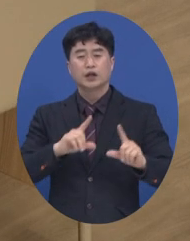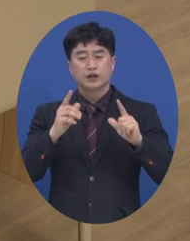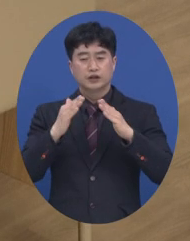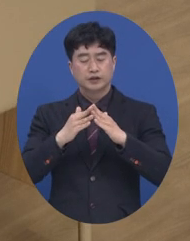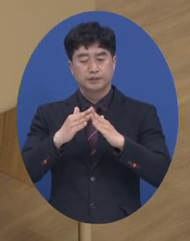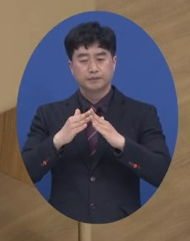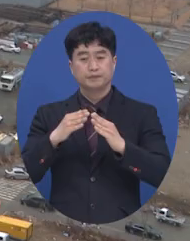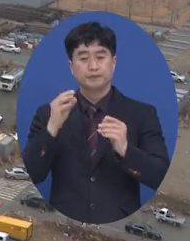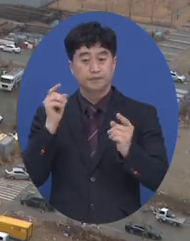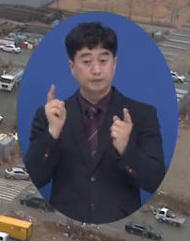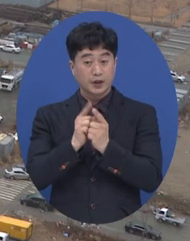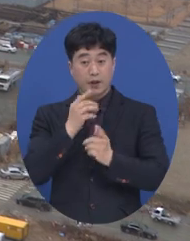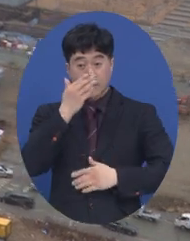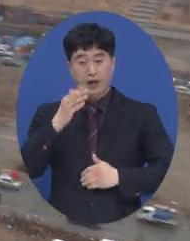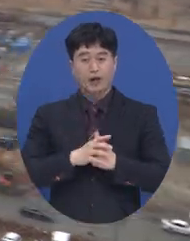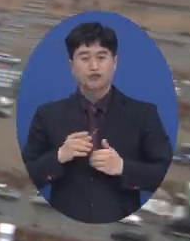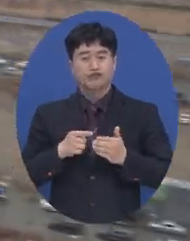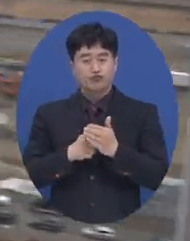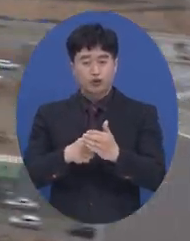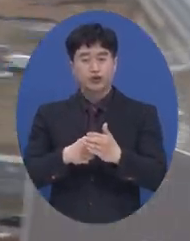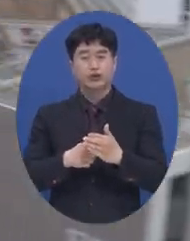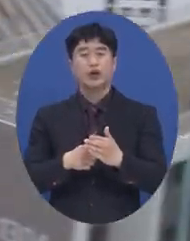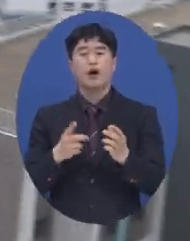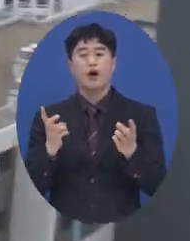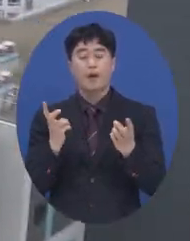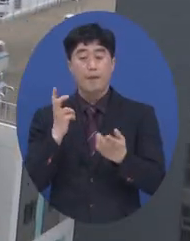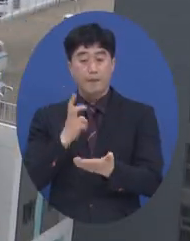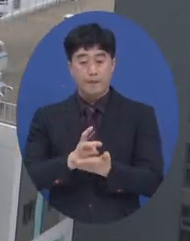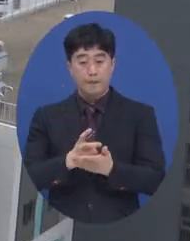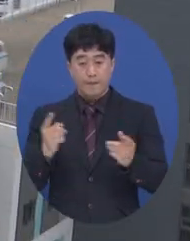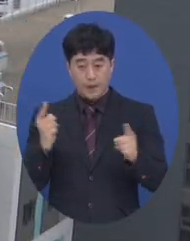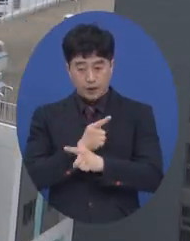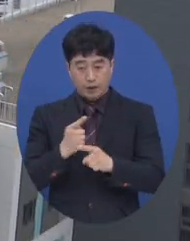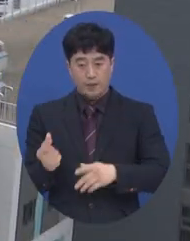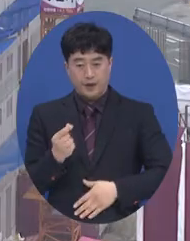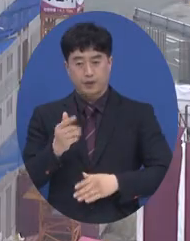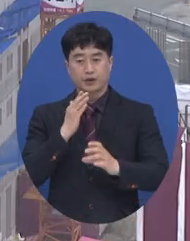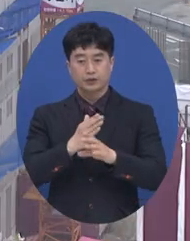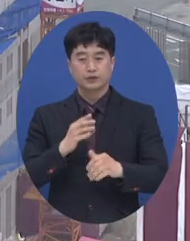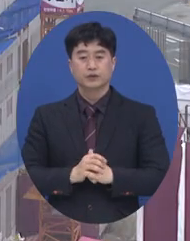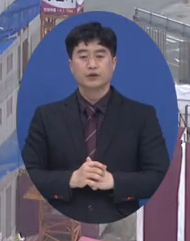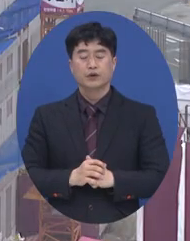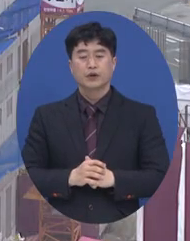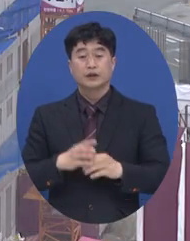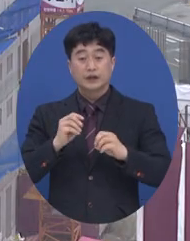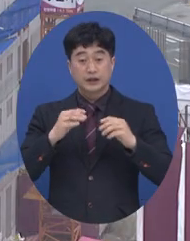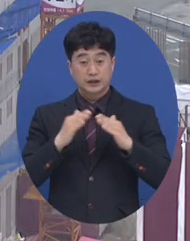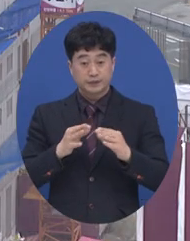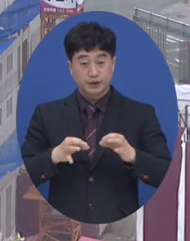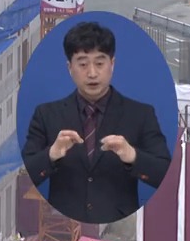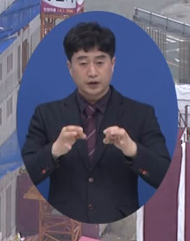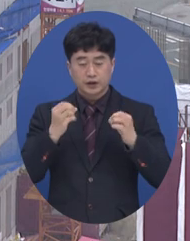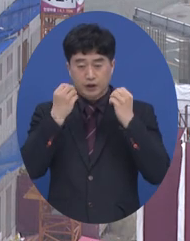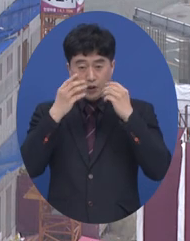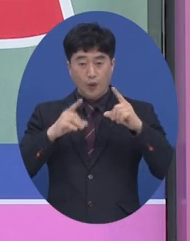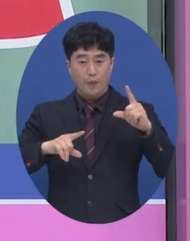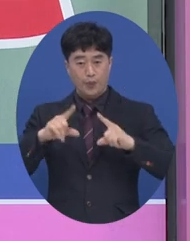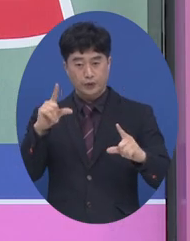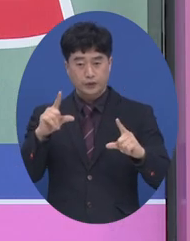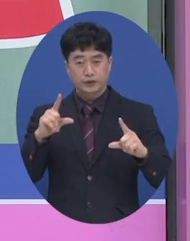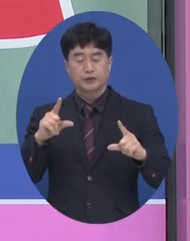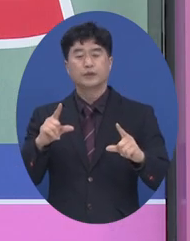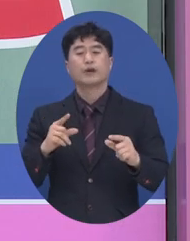있습니다. 추진을 위한 제도 개선의 속도도 붙고 있는 상황. 부동산 시장의 새 패러다임이 될 것이라는 점에